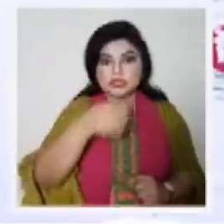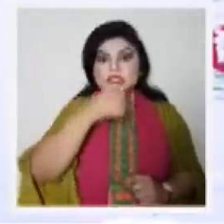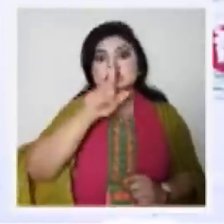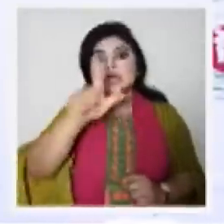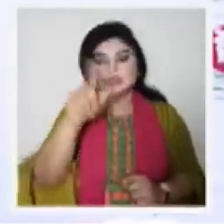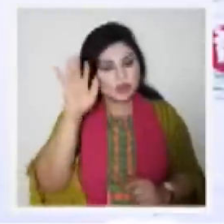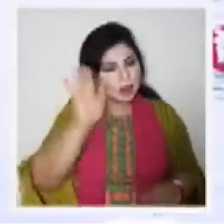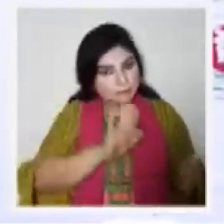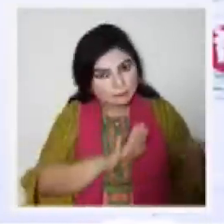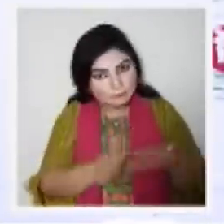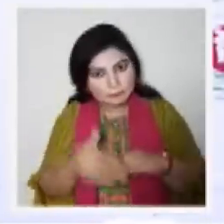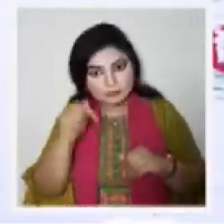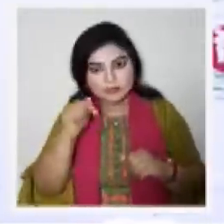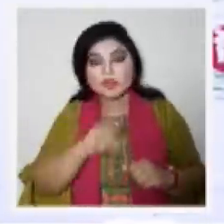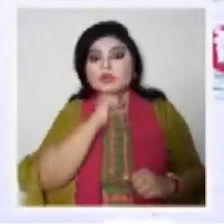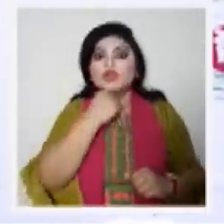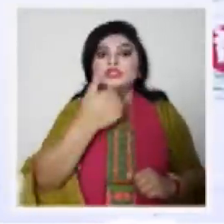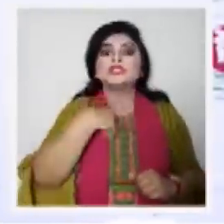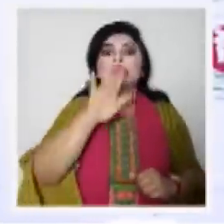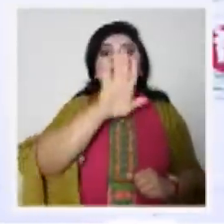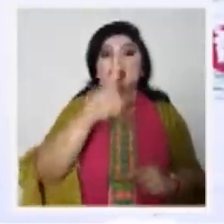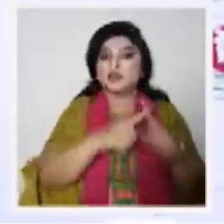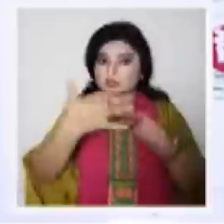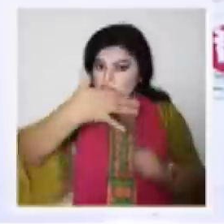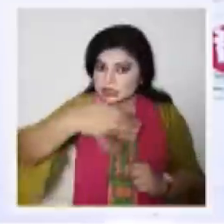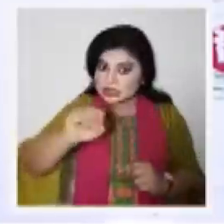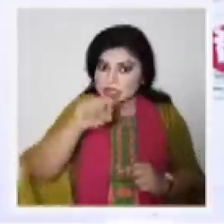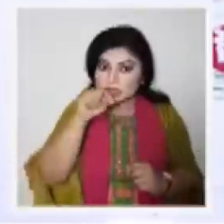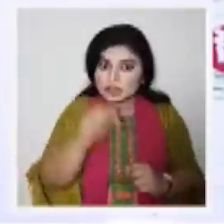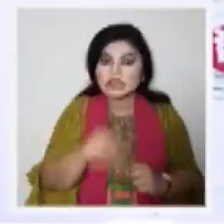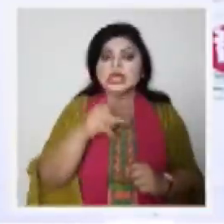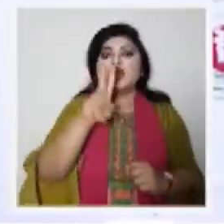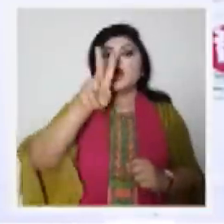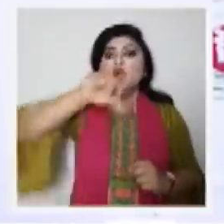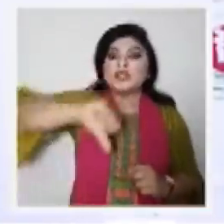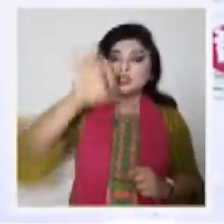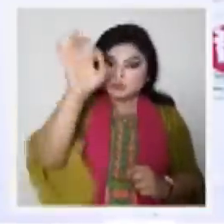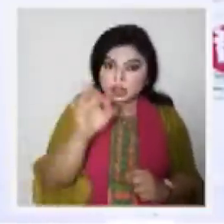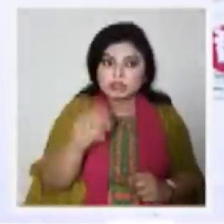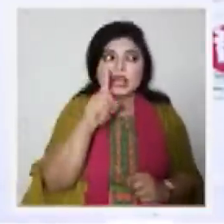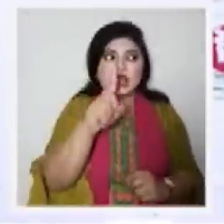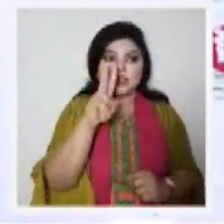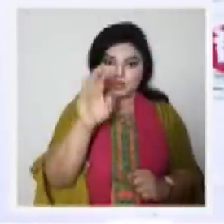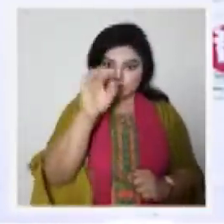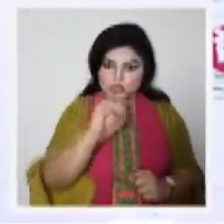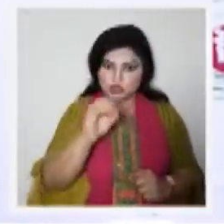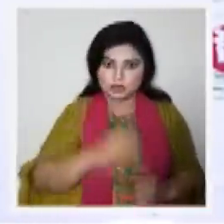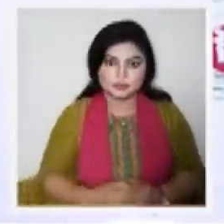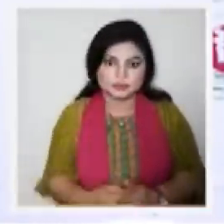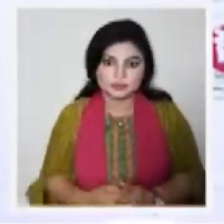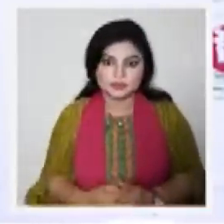6.75%, 41-50 বছরের 407 জন, 14.16%,